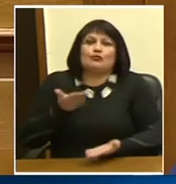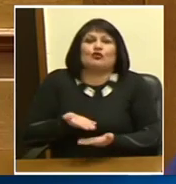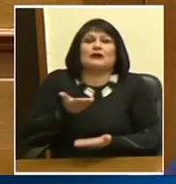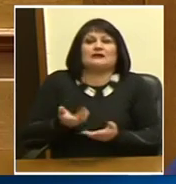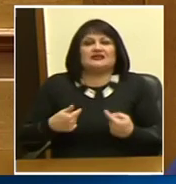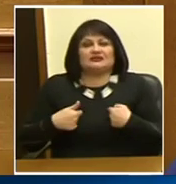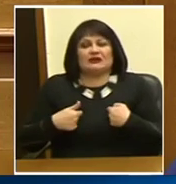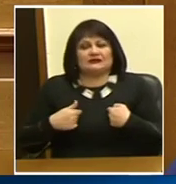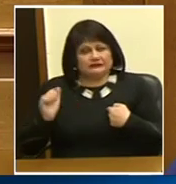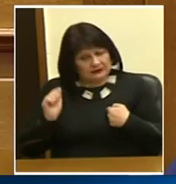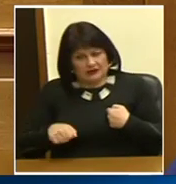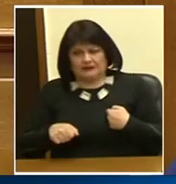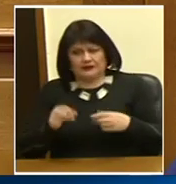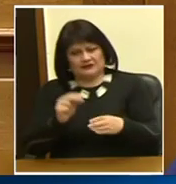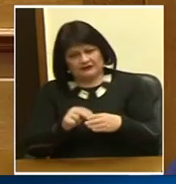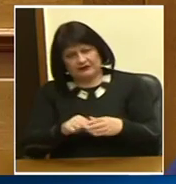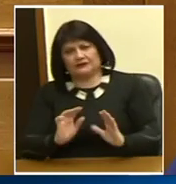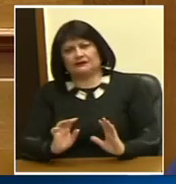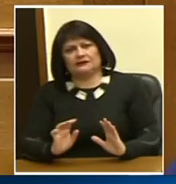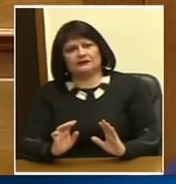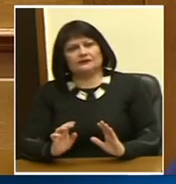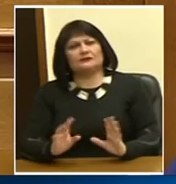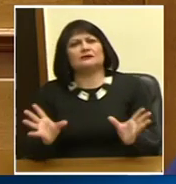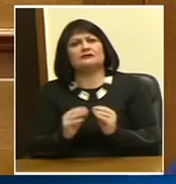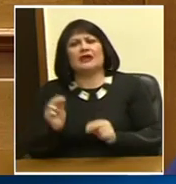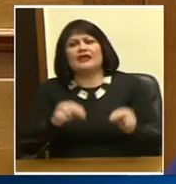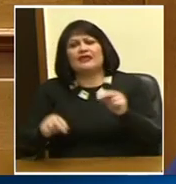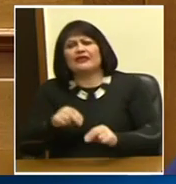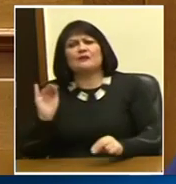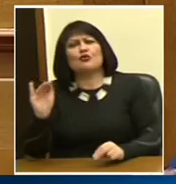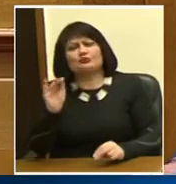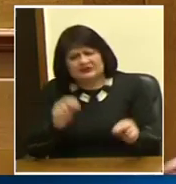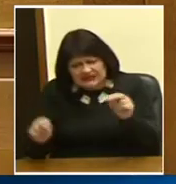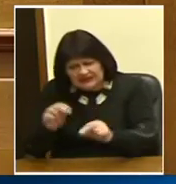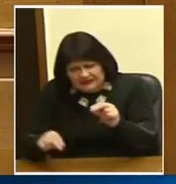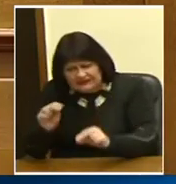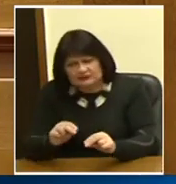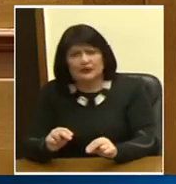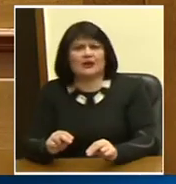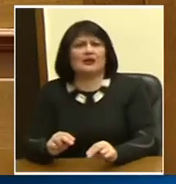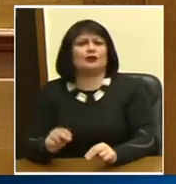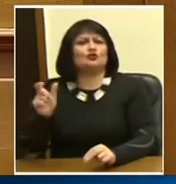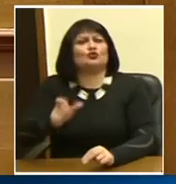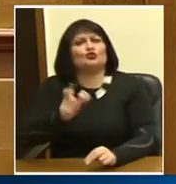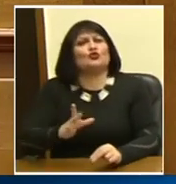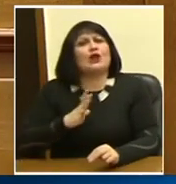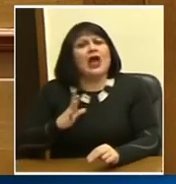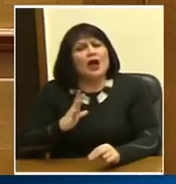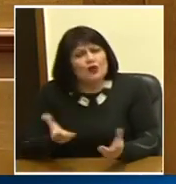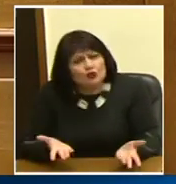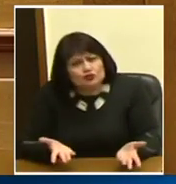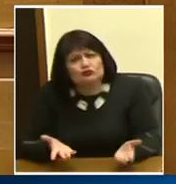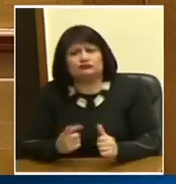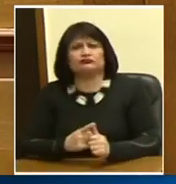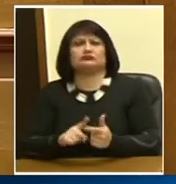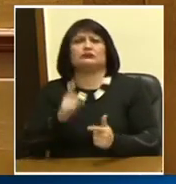προτάσεις που αφορούν τα δημοψηφίσματα με λαϊκή πρωτοβουλία, που αφορούν το